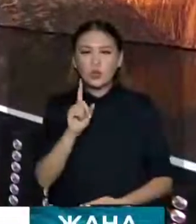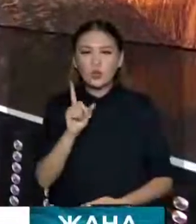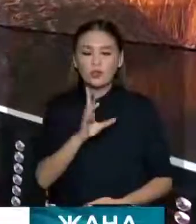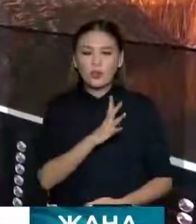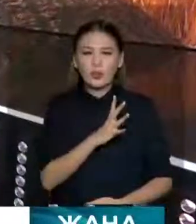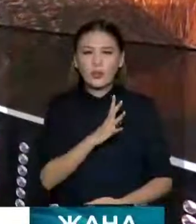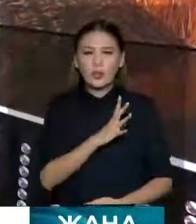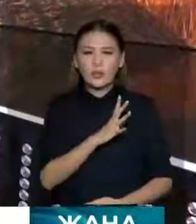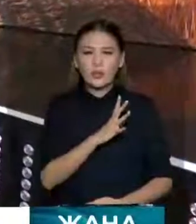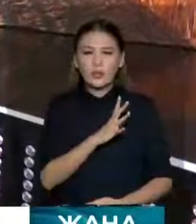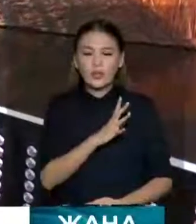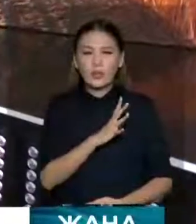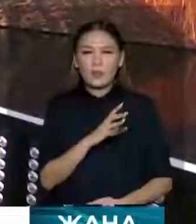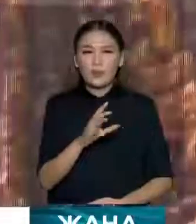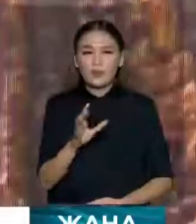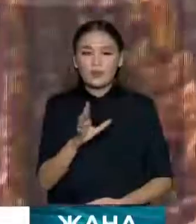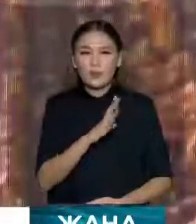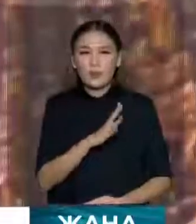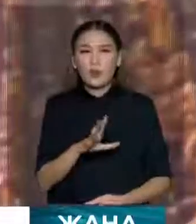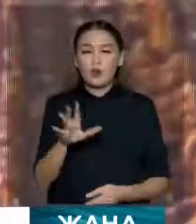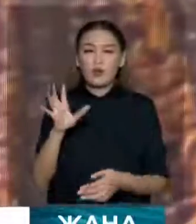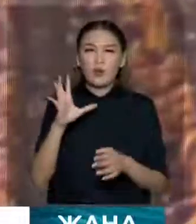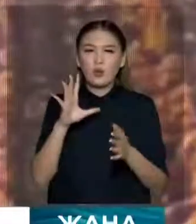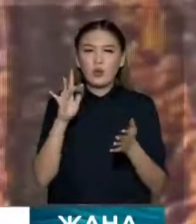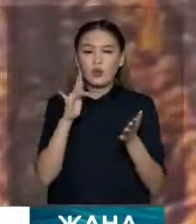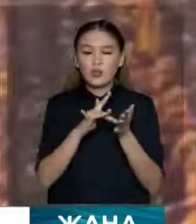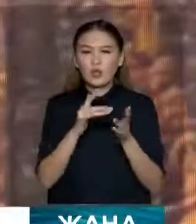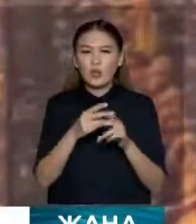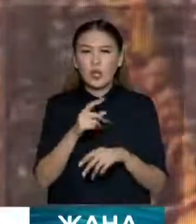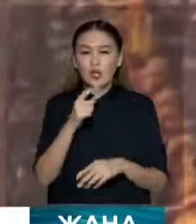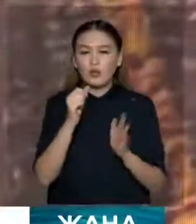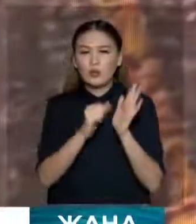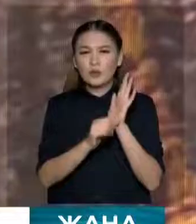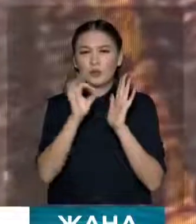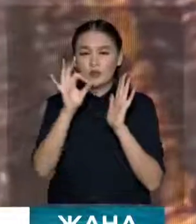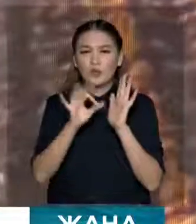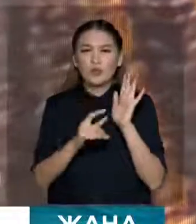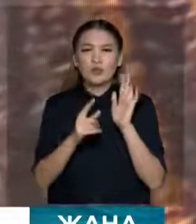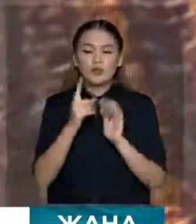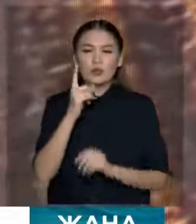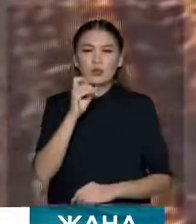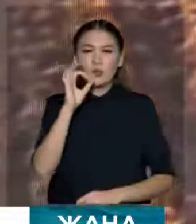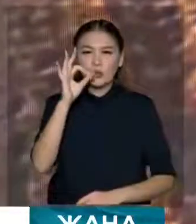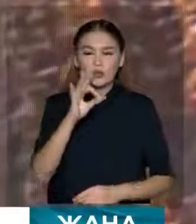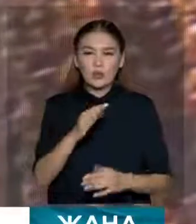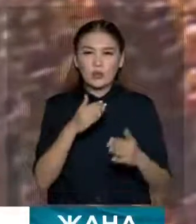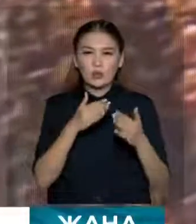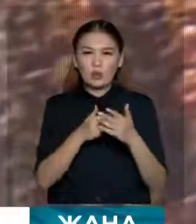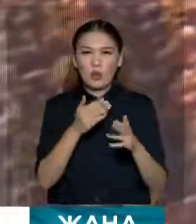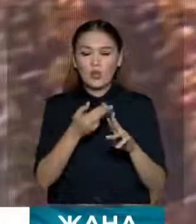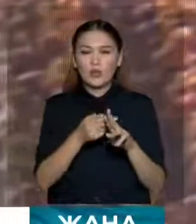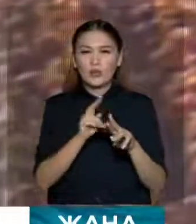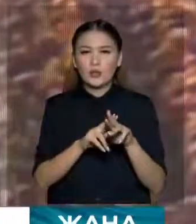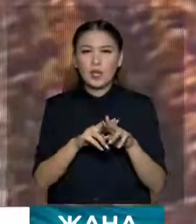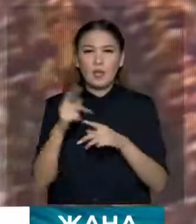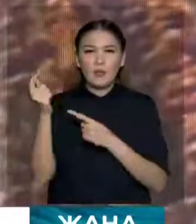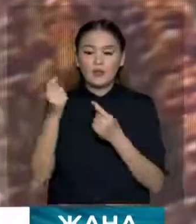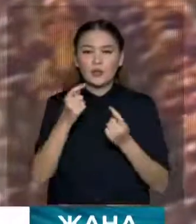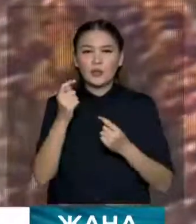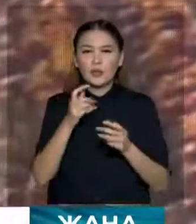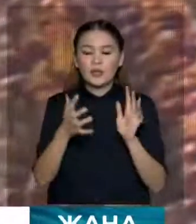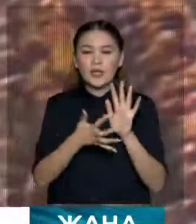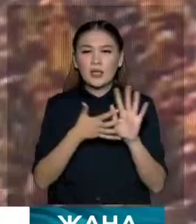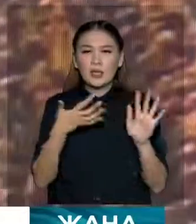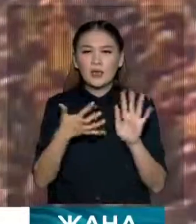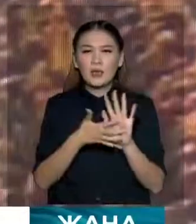Біздің тұқымдарымыздың жаңа сорттардың 60%-ы 100%-ға дейін сырттан келеді. Тығаншықтардың көбісі сырттан келеді. Пестицид. Осы